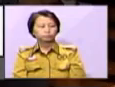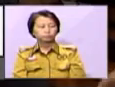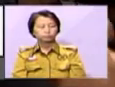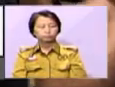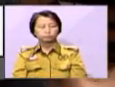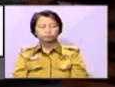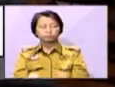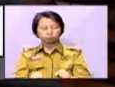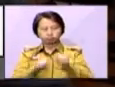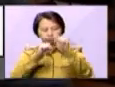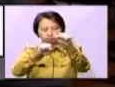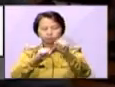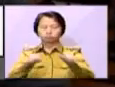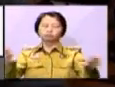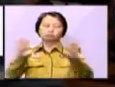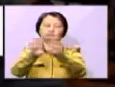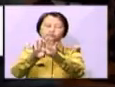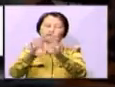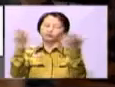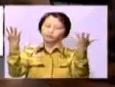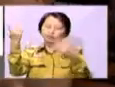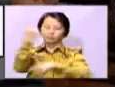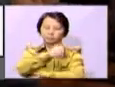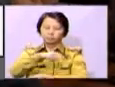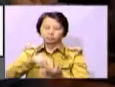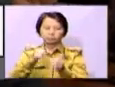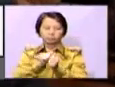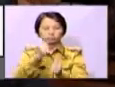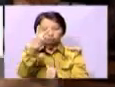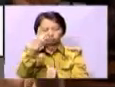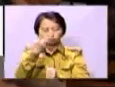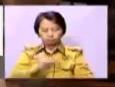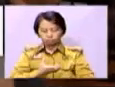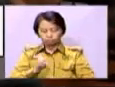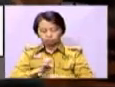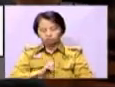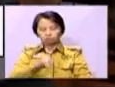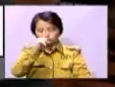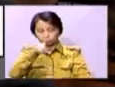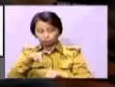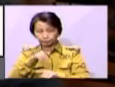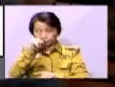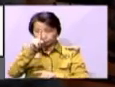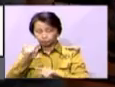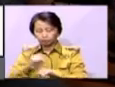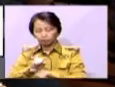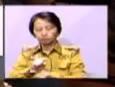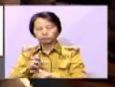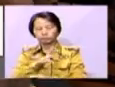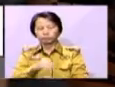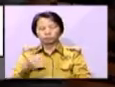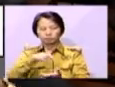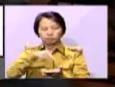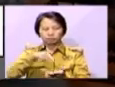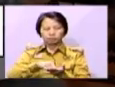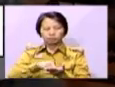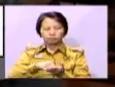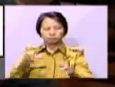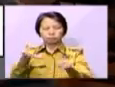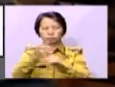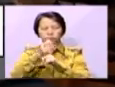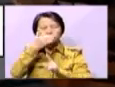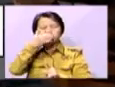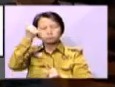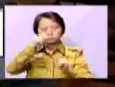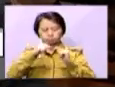Acara Muay Thai melabuhkan tirainya pada hari ini dengan dua pingat emas, satu perak, satu gangsa. Dan ini merupakan pencapaian